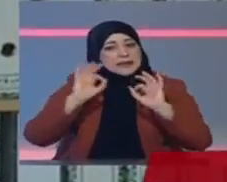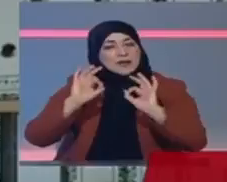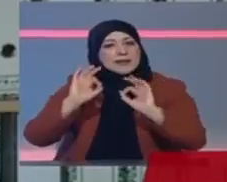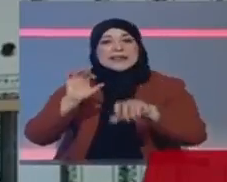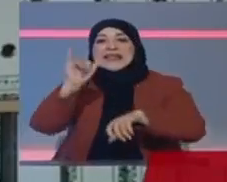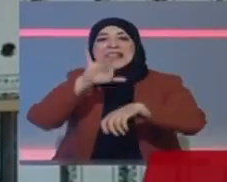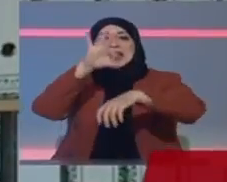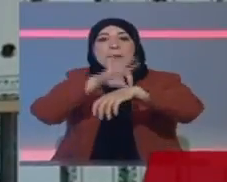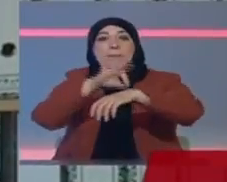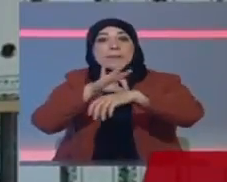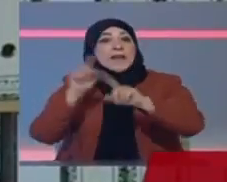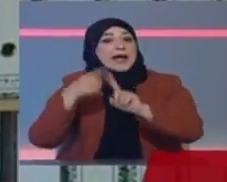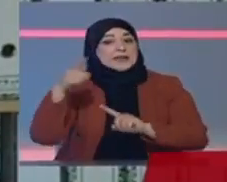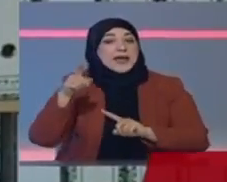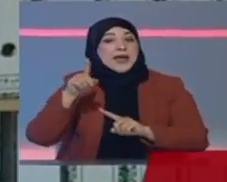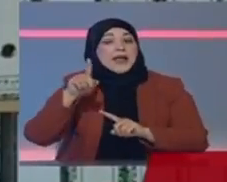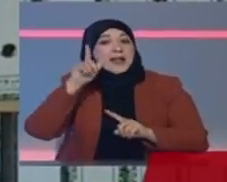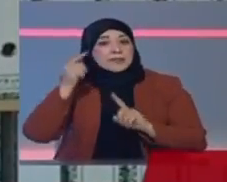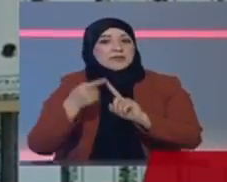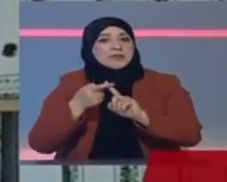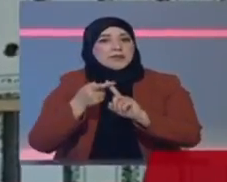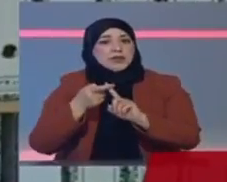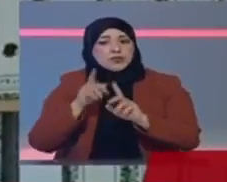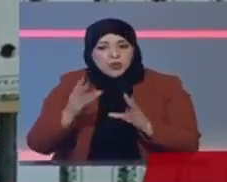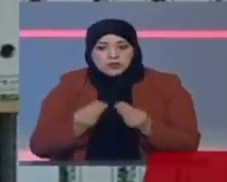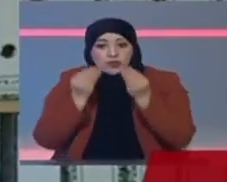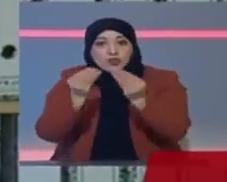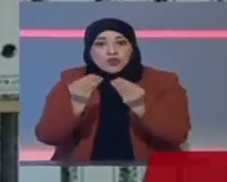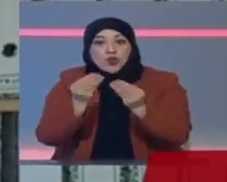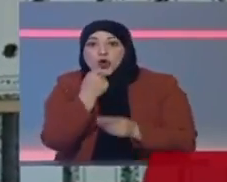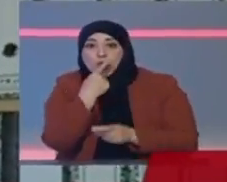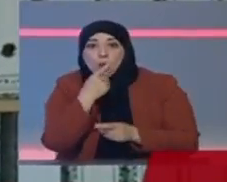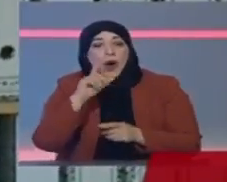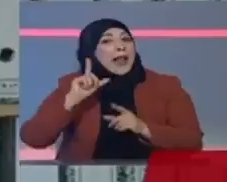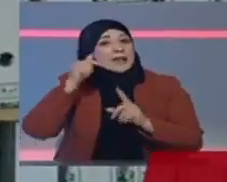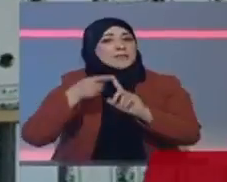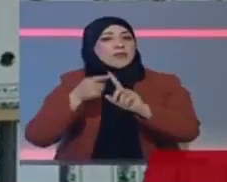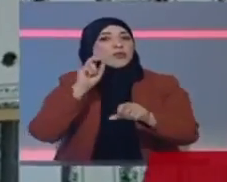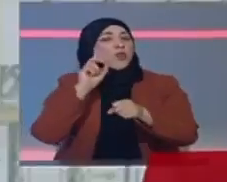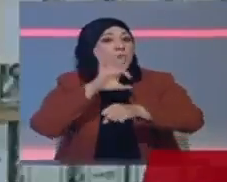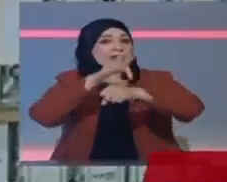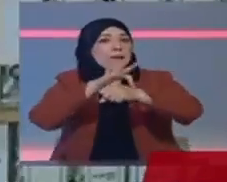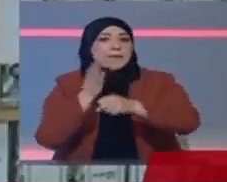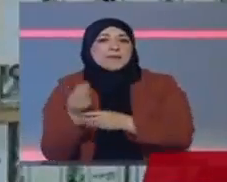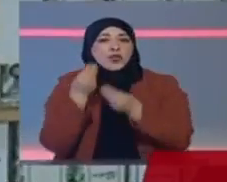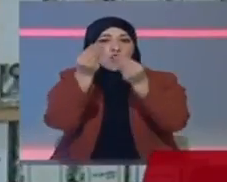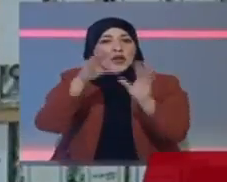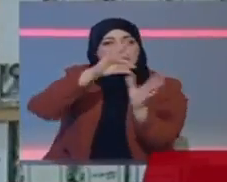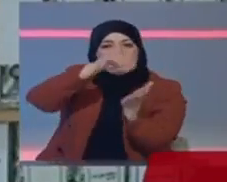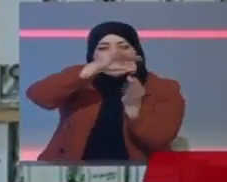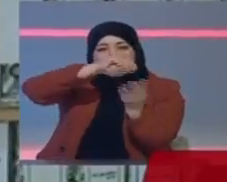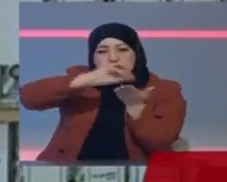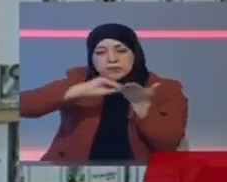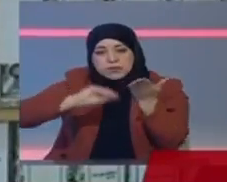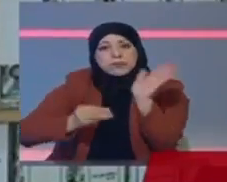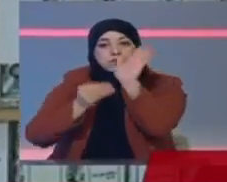فانه اصبح من غير الممكن اه صار فهذا الدواء الا بوصفه طبيه من الاطباء معينه اه يبدو انه في المده القادمه